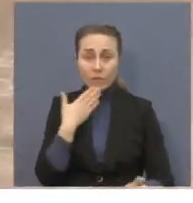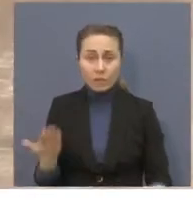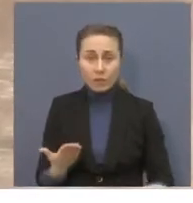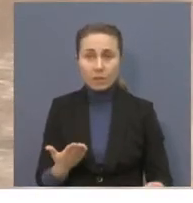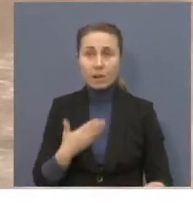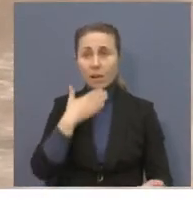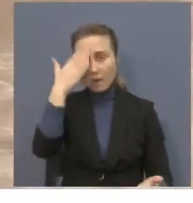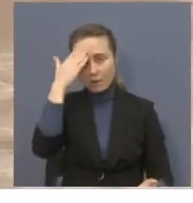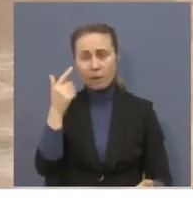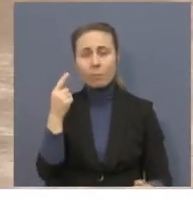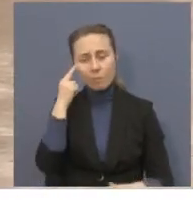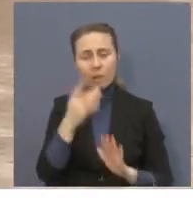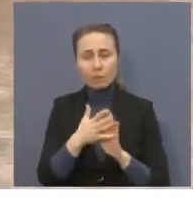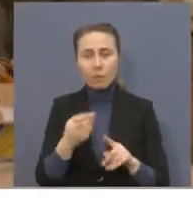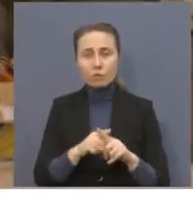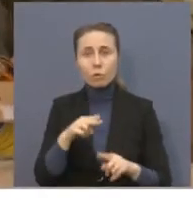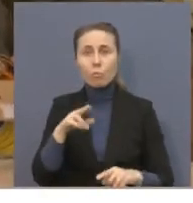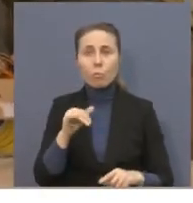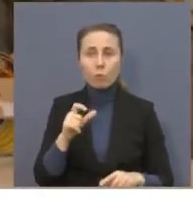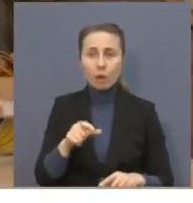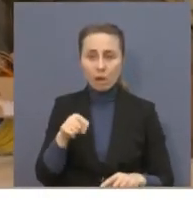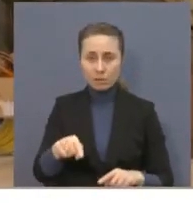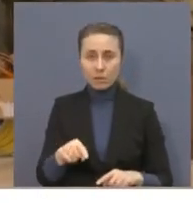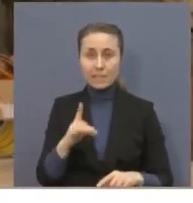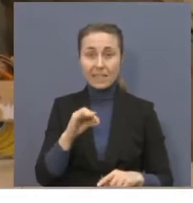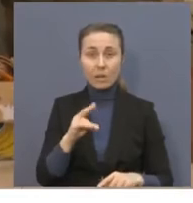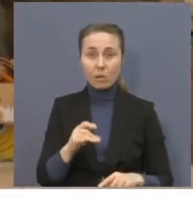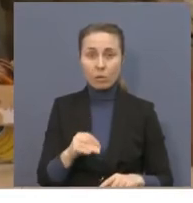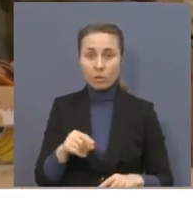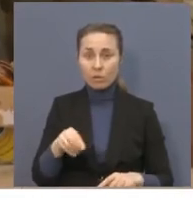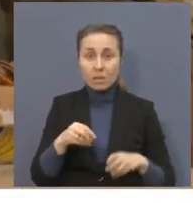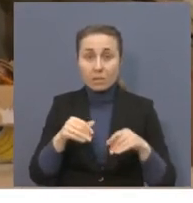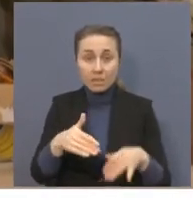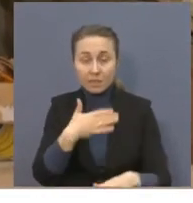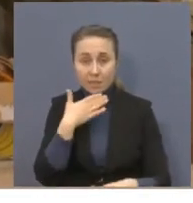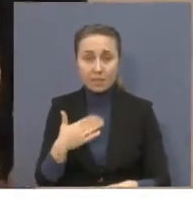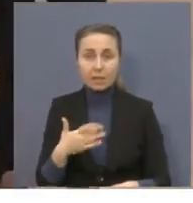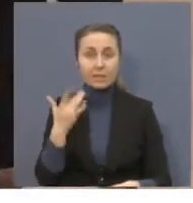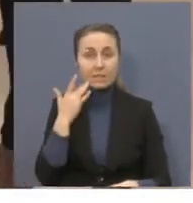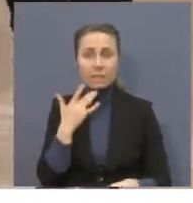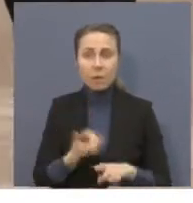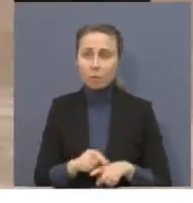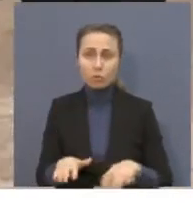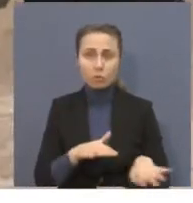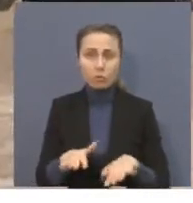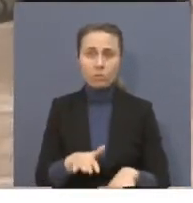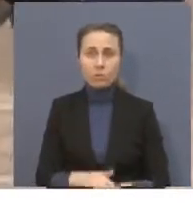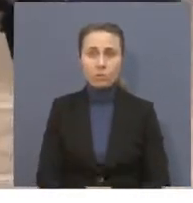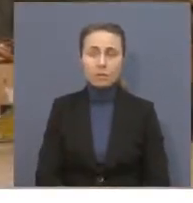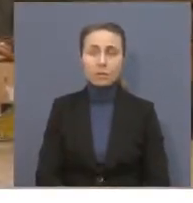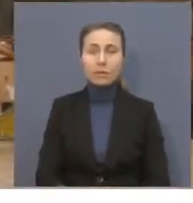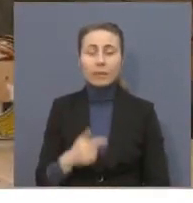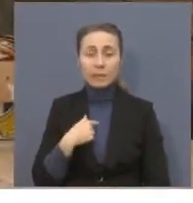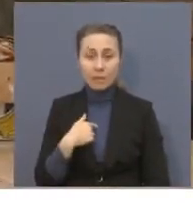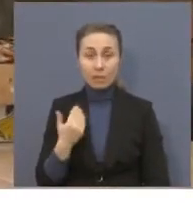там пух летит, там что-то еще. А здесь на рынке они вообще никогда не посыпают, на рынке всегда очень скользко. Вот я прям вот так вот